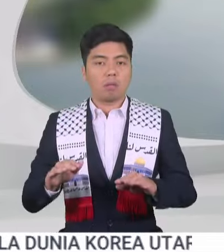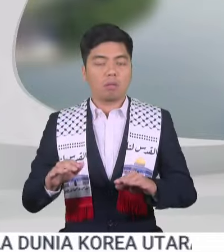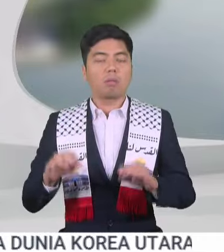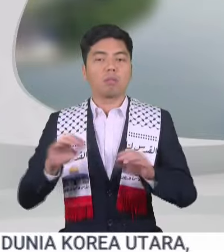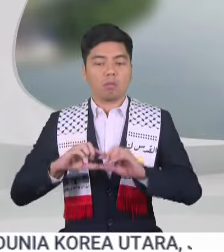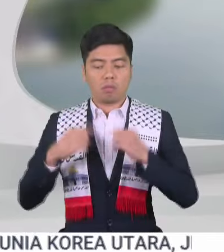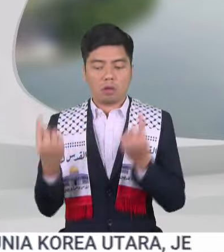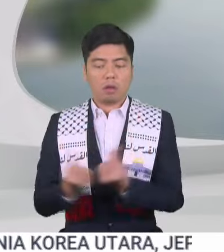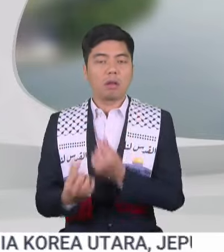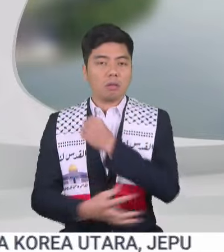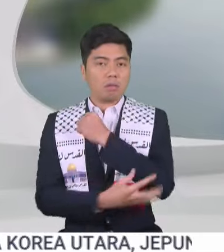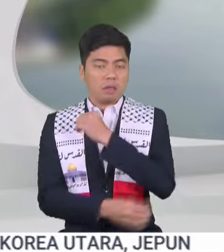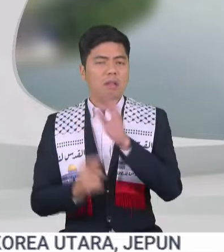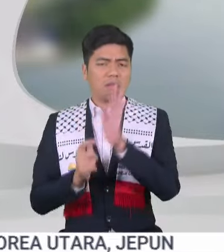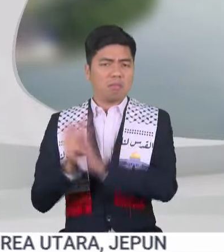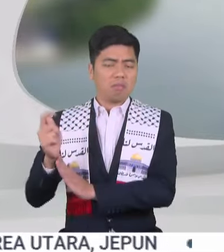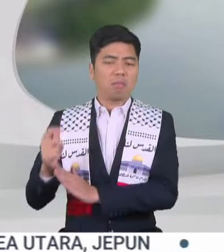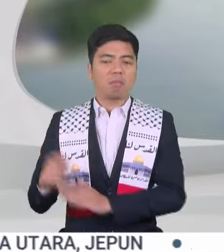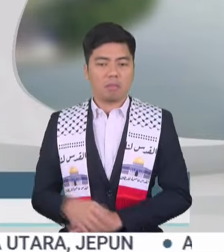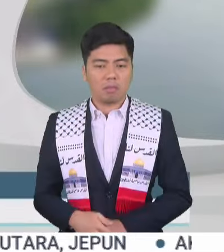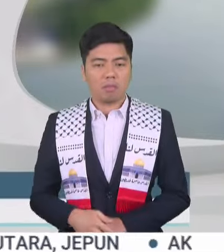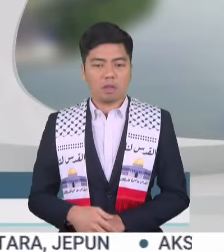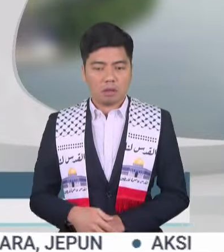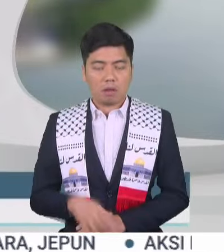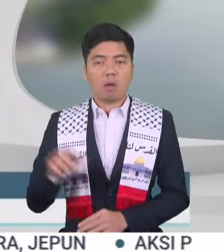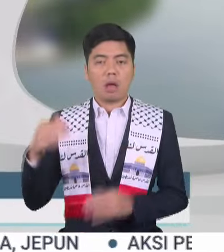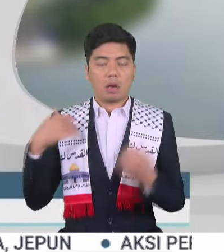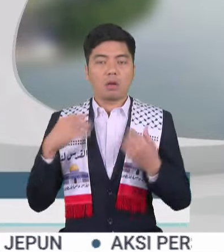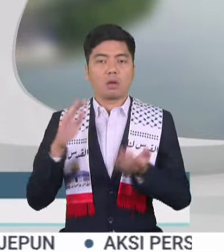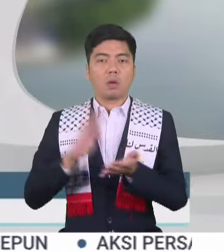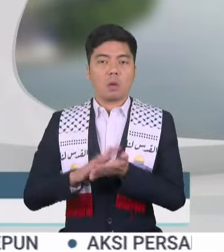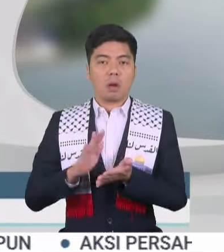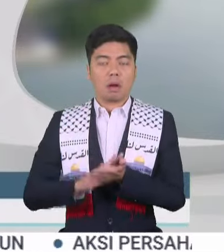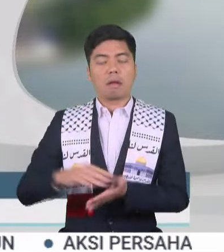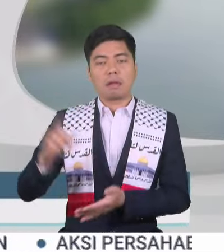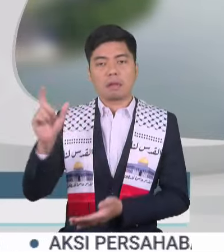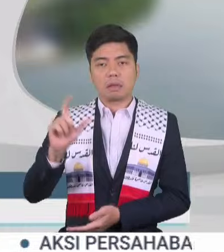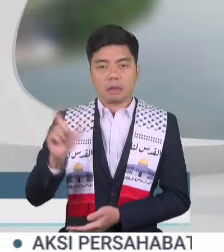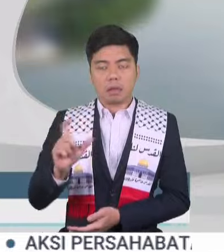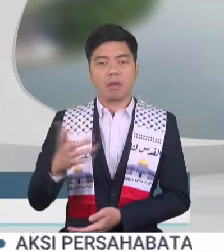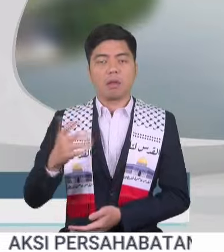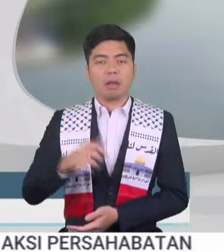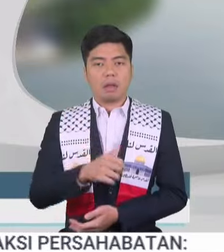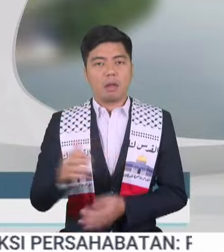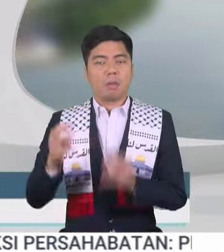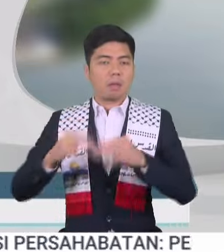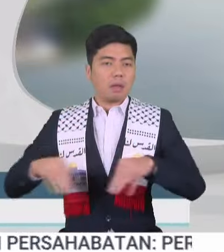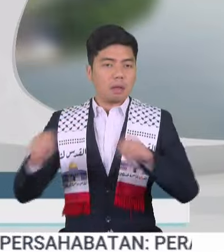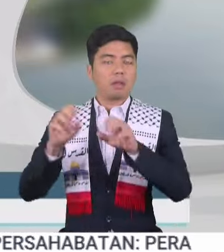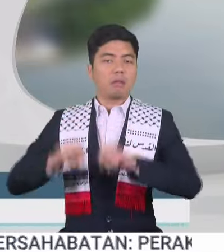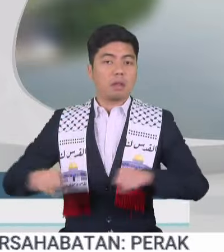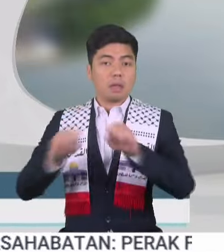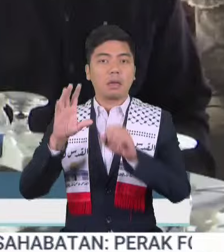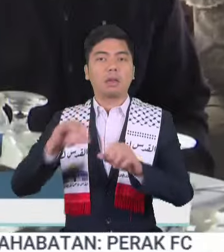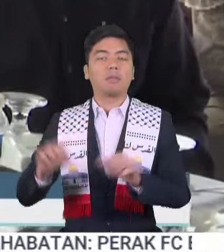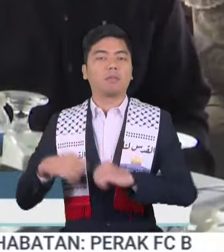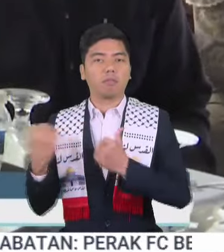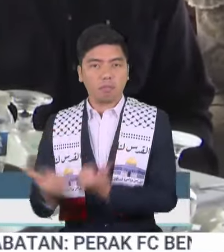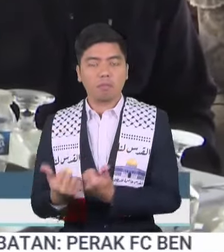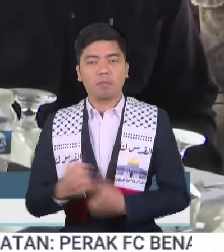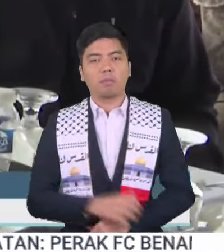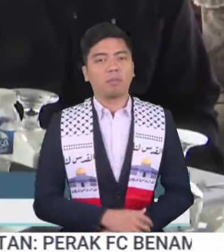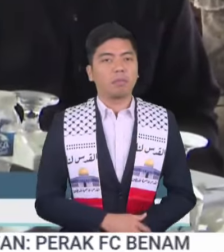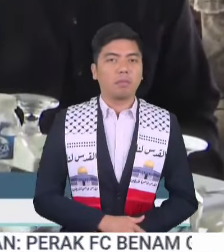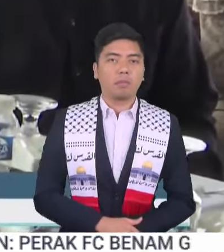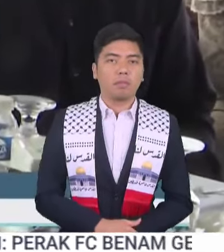penerima tertinggi. Sumbangan sama turut diagihkan kepada madrasah, tahfiz, masjid dan surau serta persatuan.